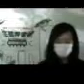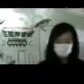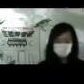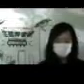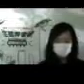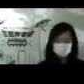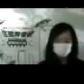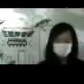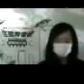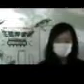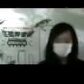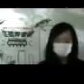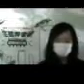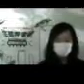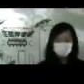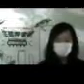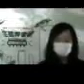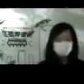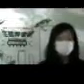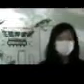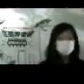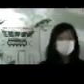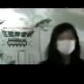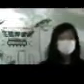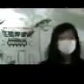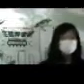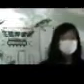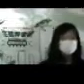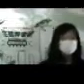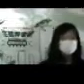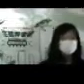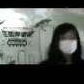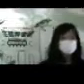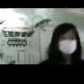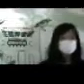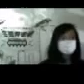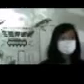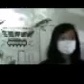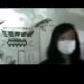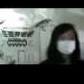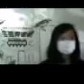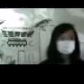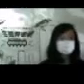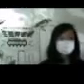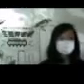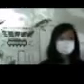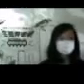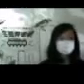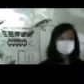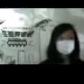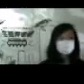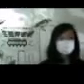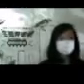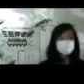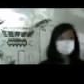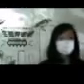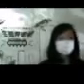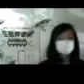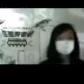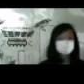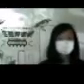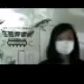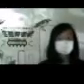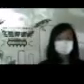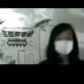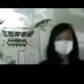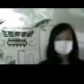咁呢啲石砌嘅护土墙咧，其实顾名思义啦，咁就系用大石头砌出嚟嘅。咁呢啲大石咧，通常咧都系花崗